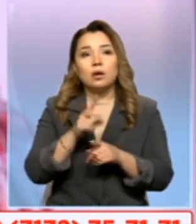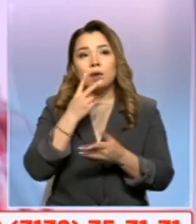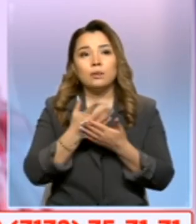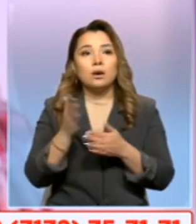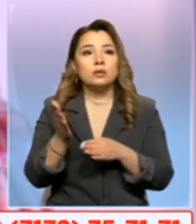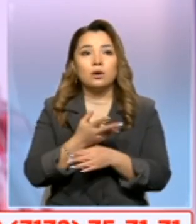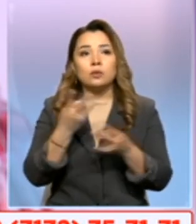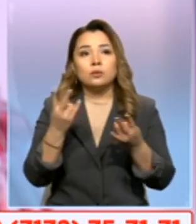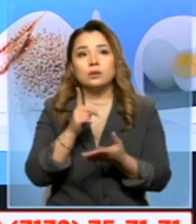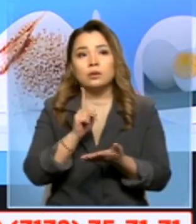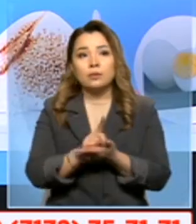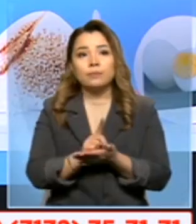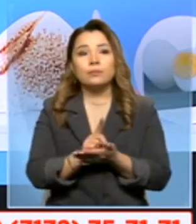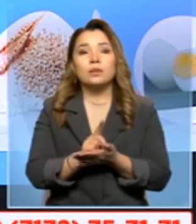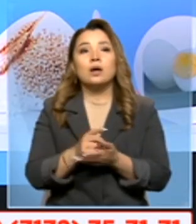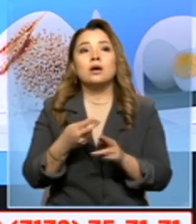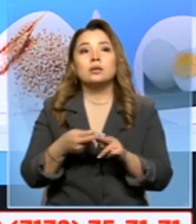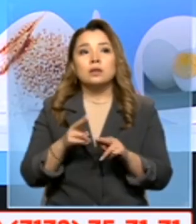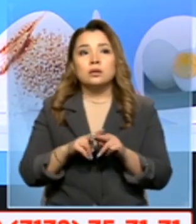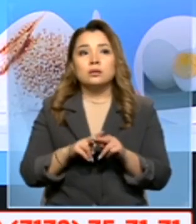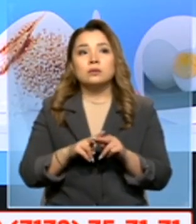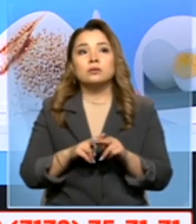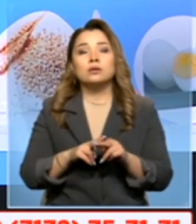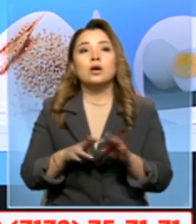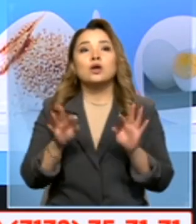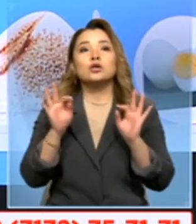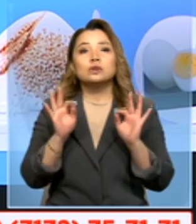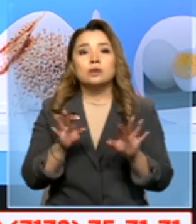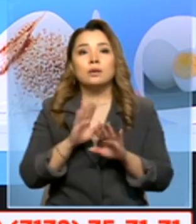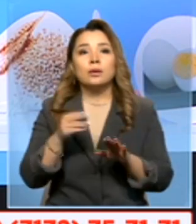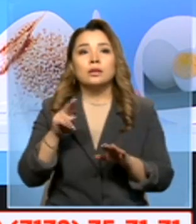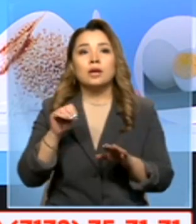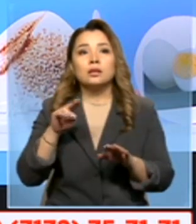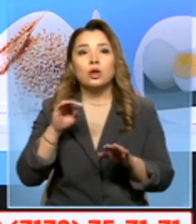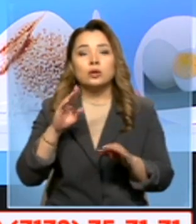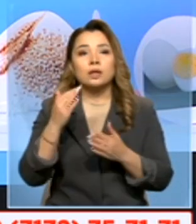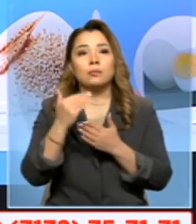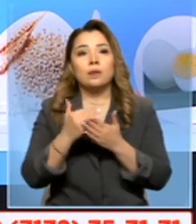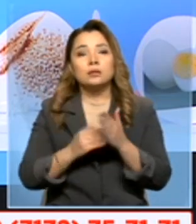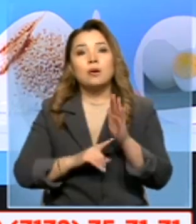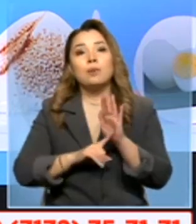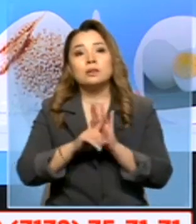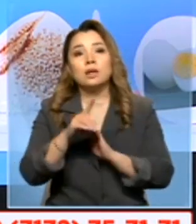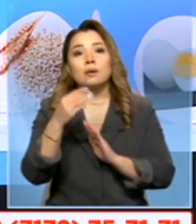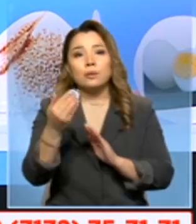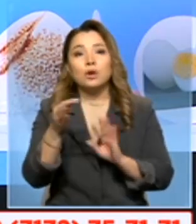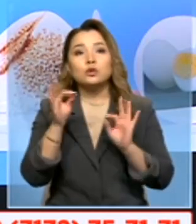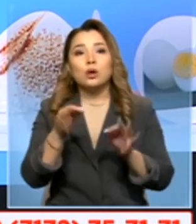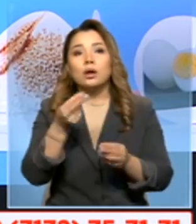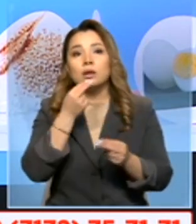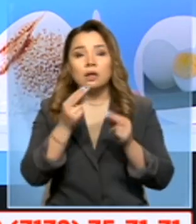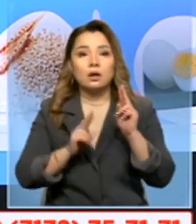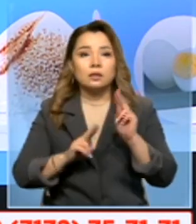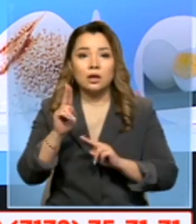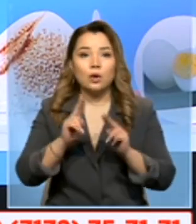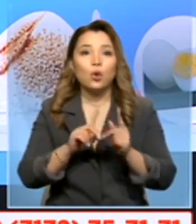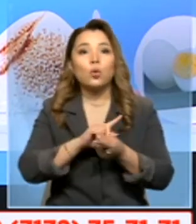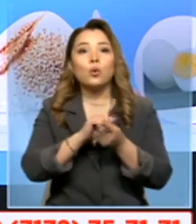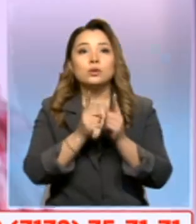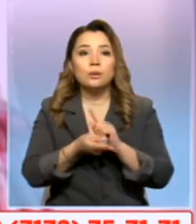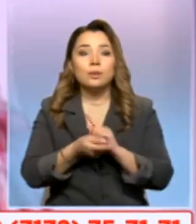керек. Бұл дегеніміз дұрыс детокс бағдарламасынан бастап, дұрыс тамақтануына